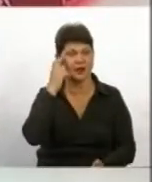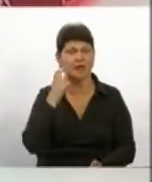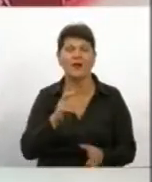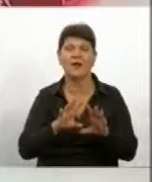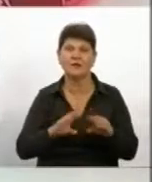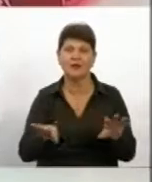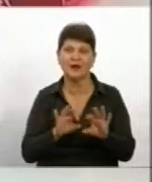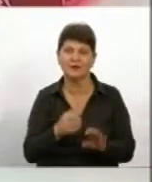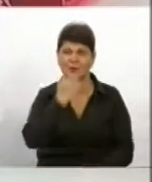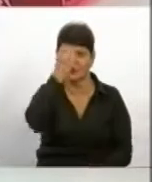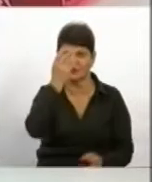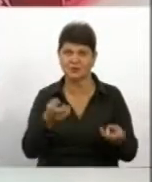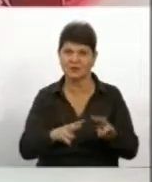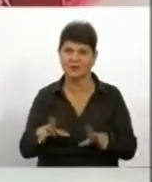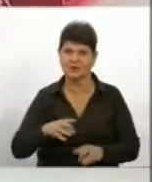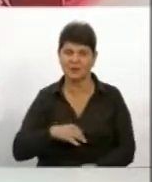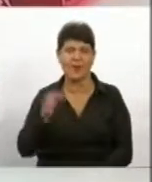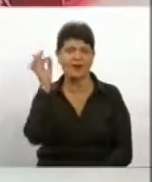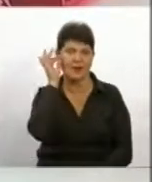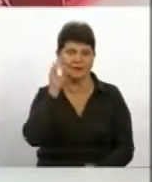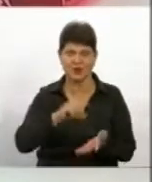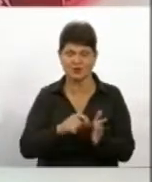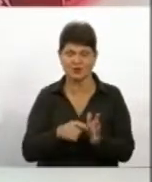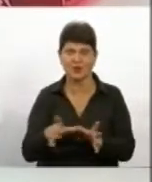інформація. Дякую, що залишаєтесь з нами. Нагадаю, в цій студії